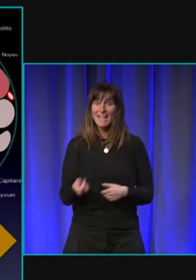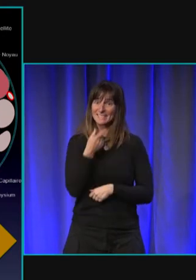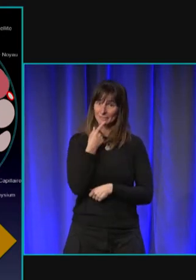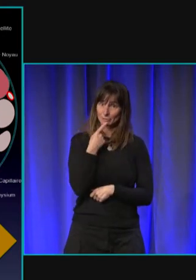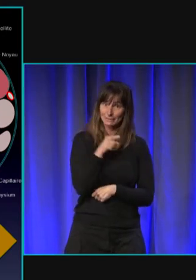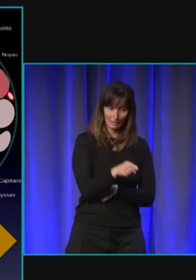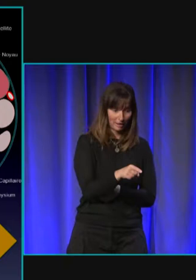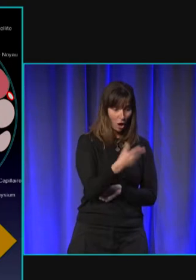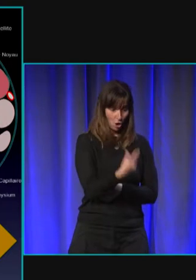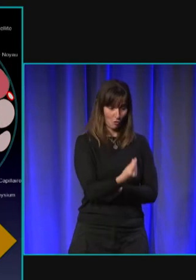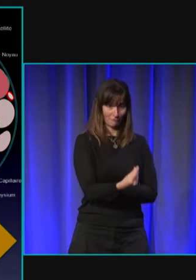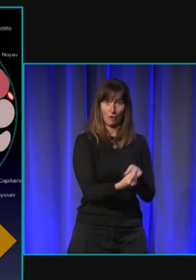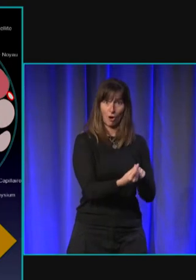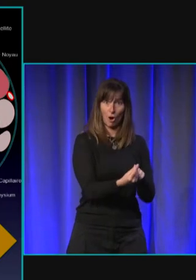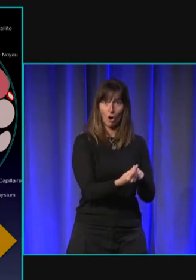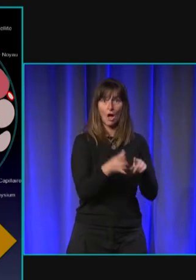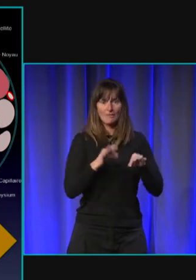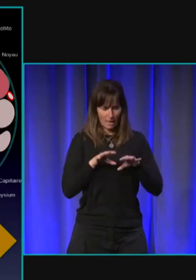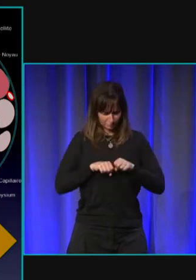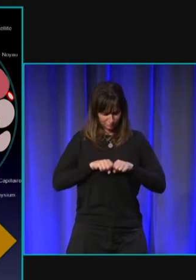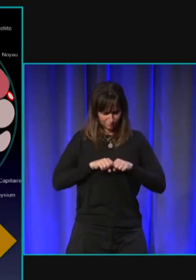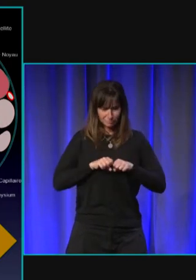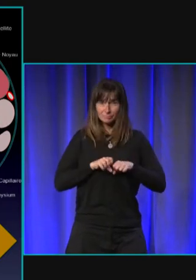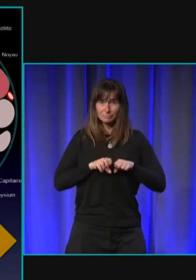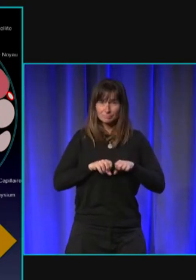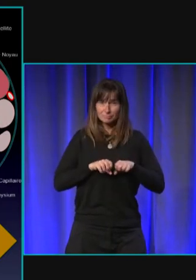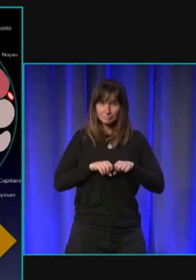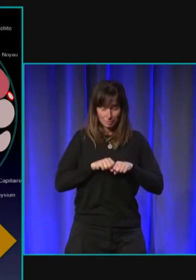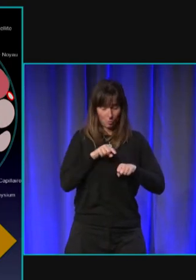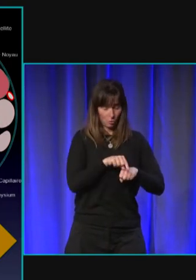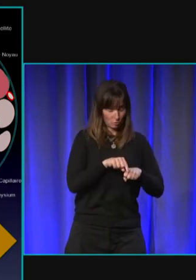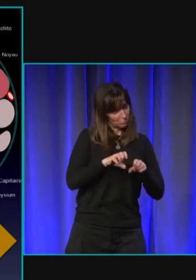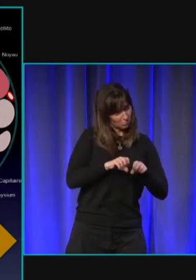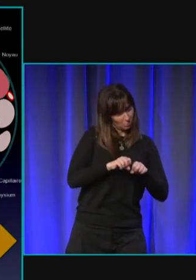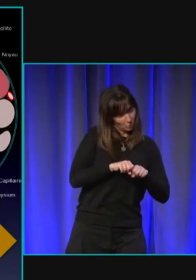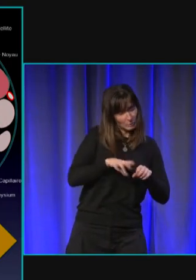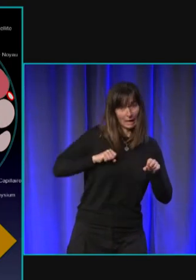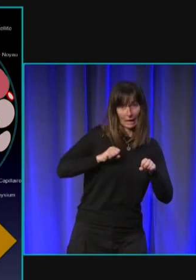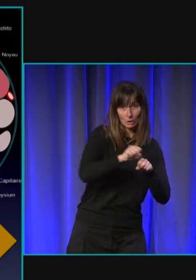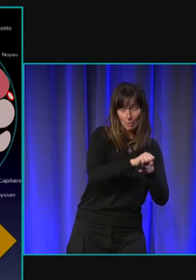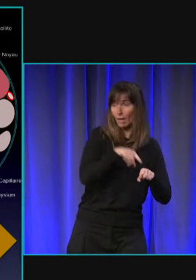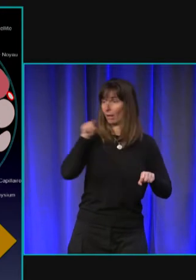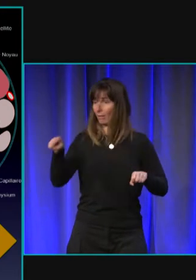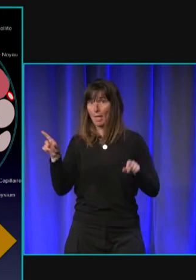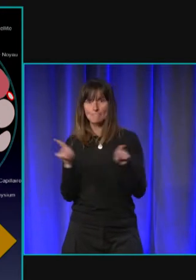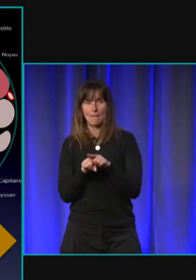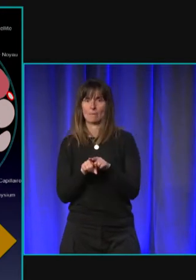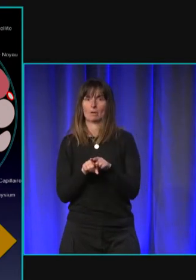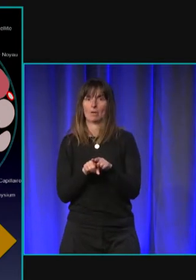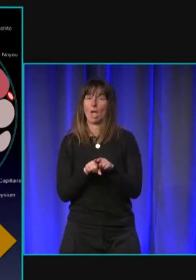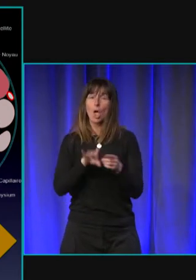vite cette phosphocréatine que les athlètes entraînés en endurance. Si on prend tous les